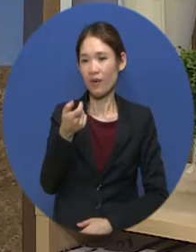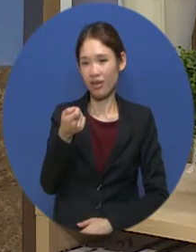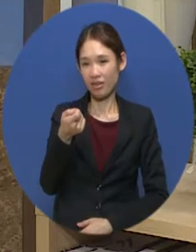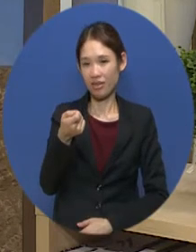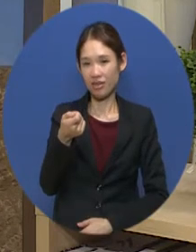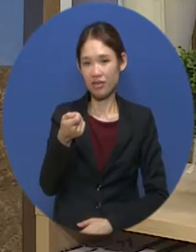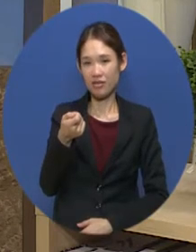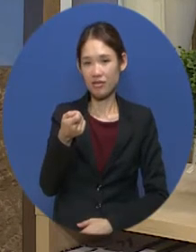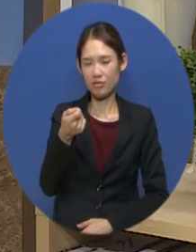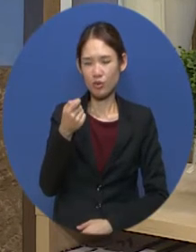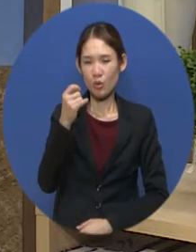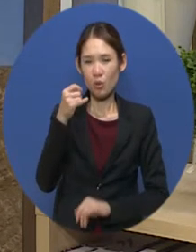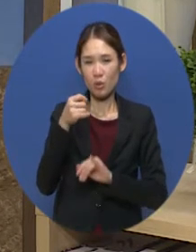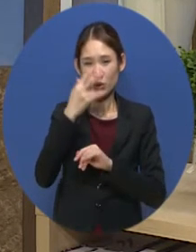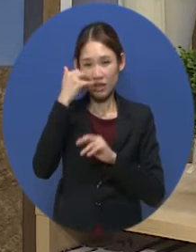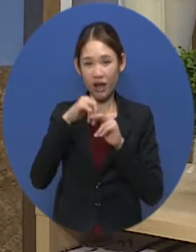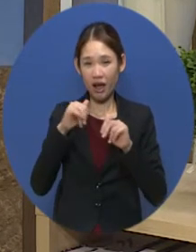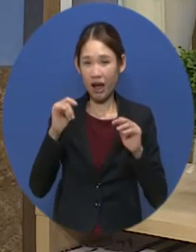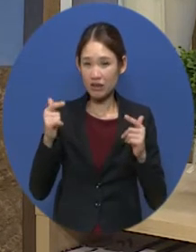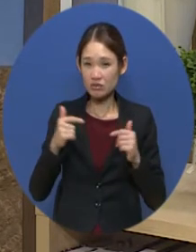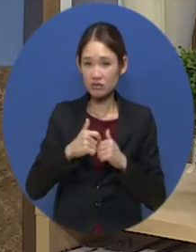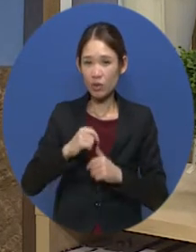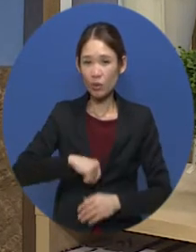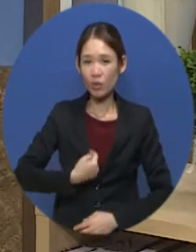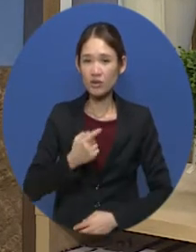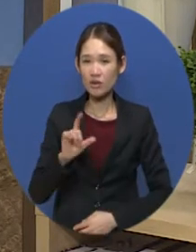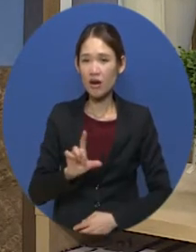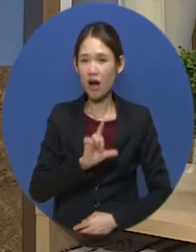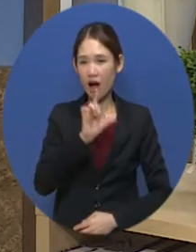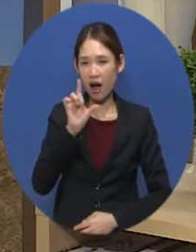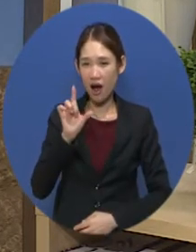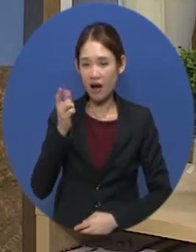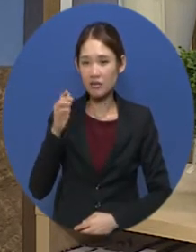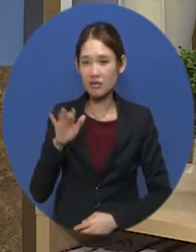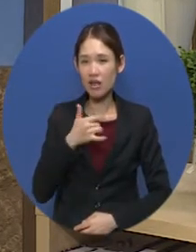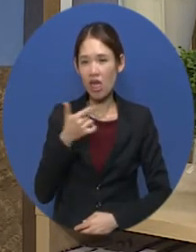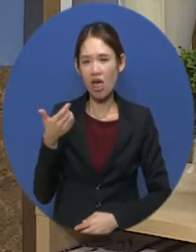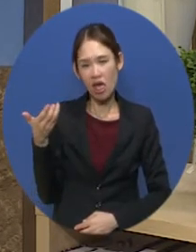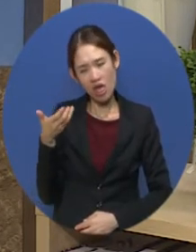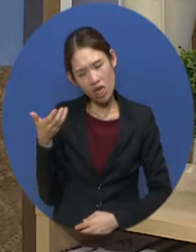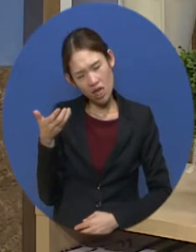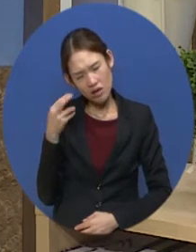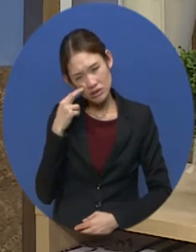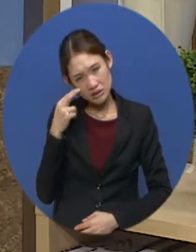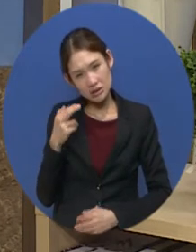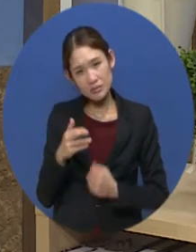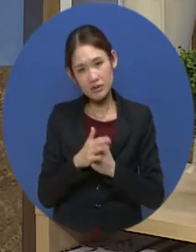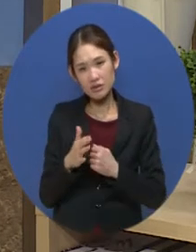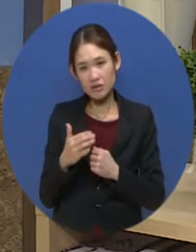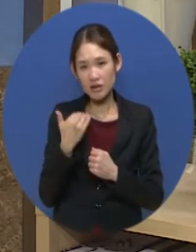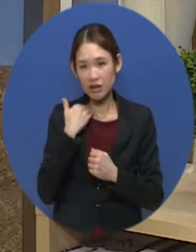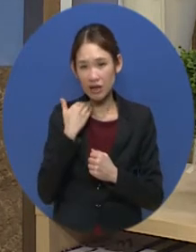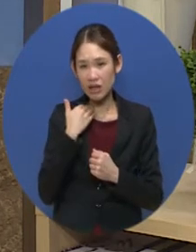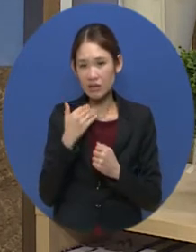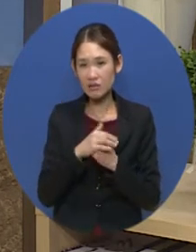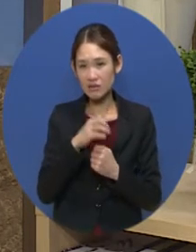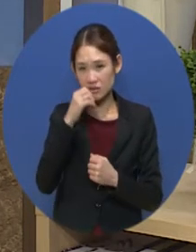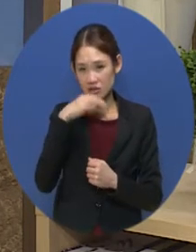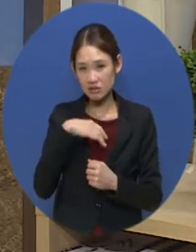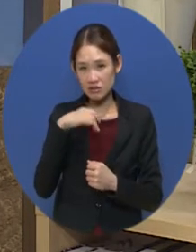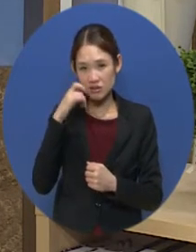시각장애인분들이 아니더라도. 저는 저 혼자 제가 사는데 너무 아프니까 이게 잘 보이지도 않고